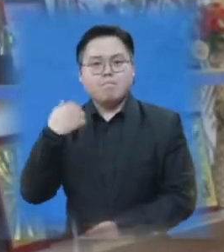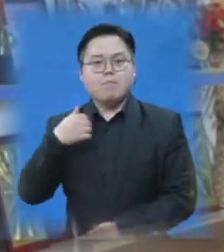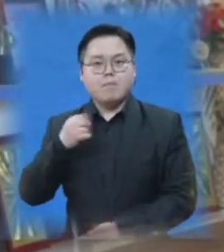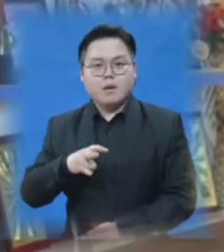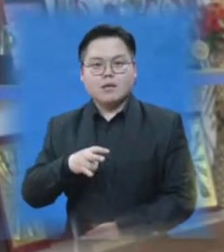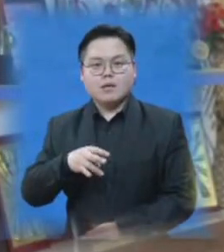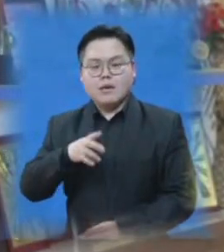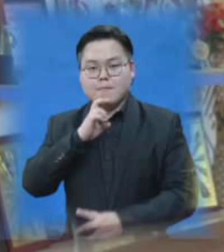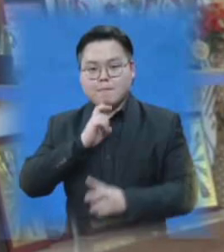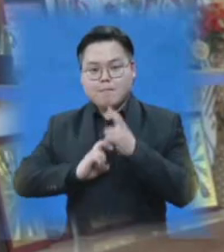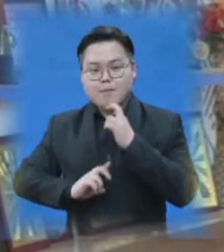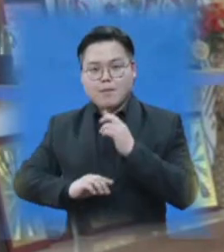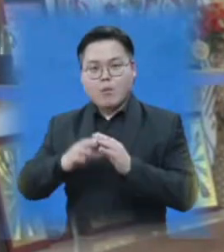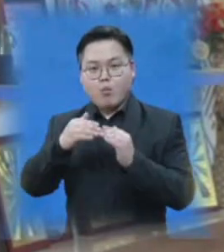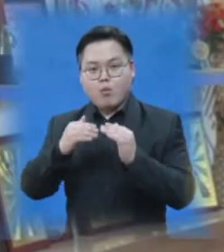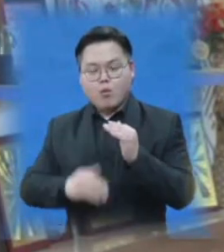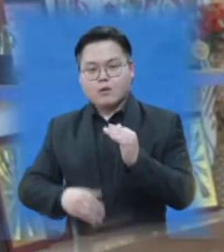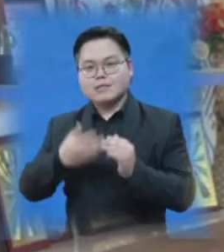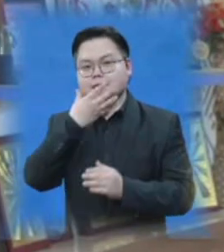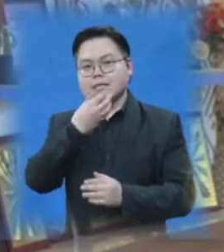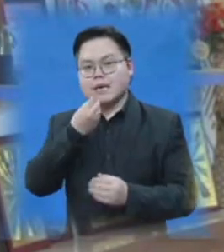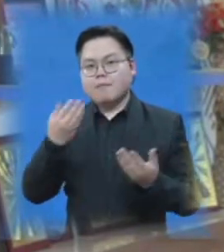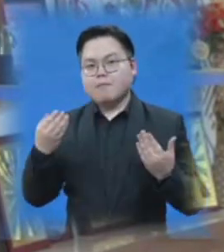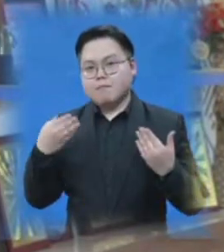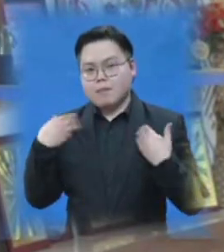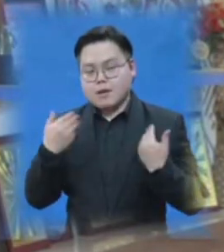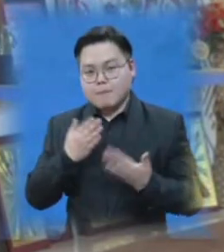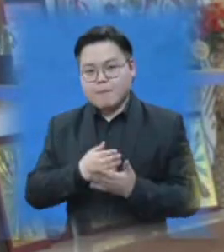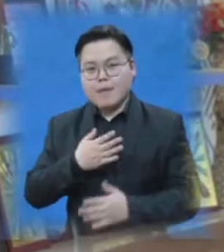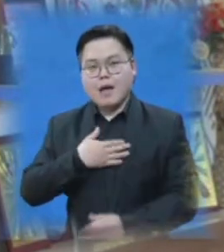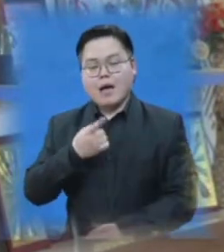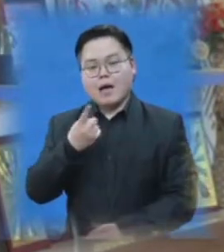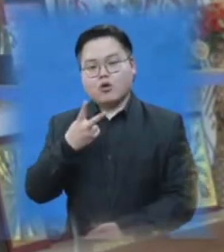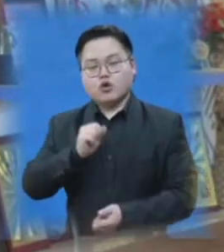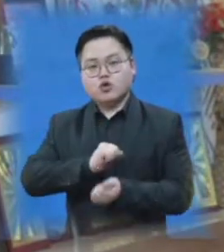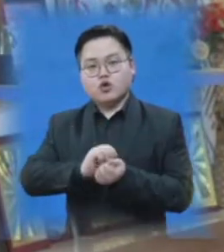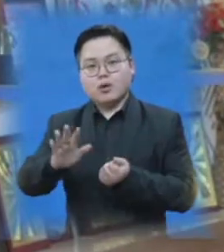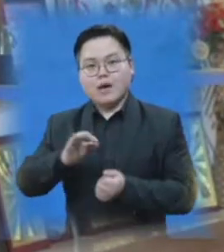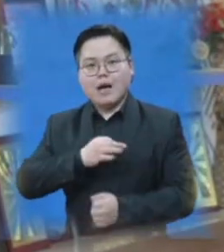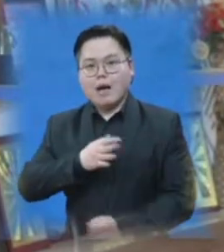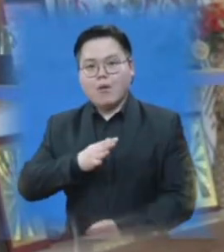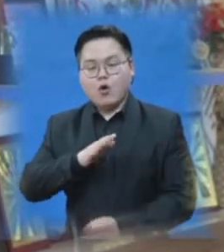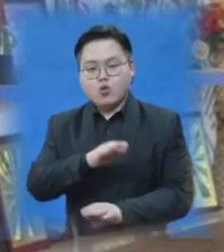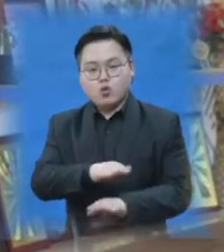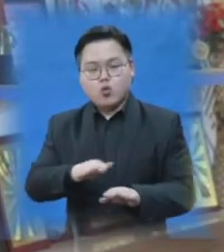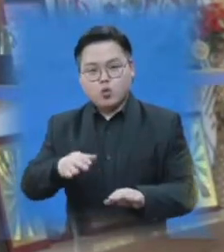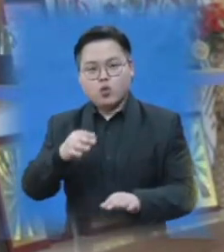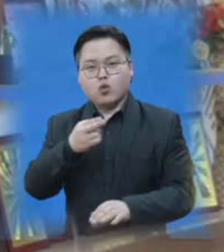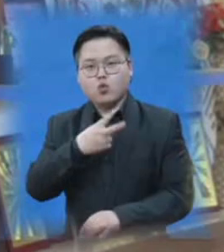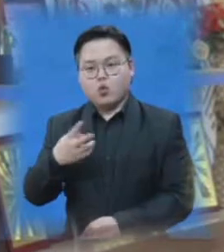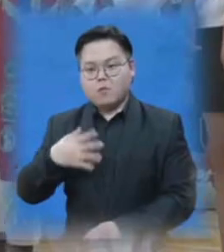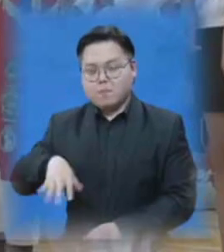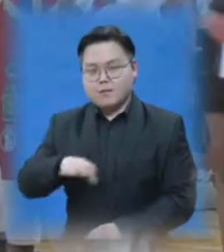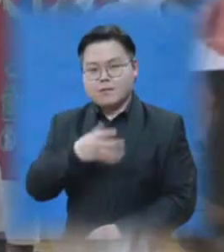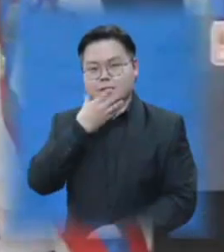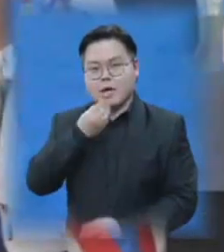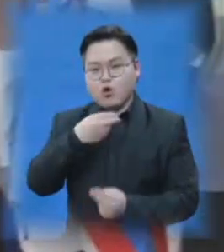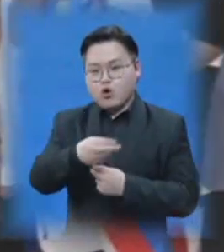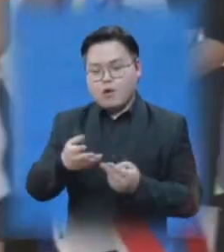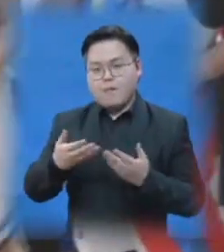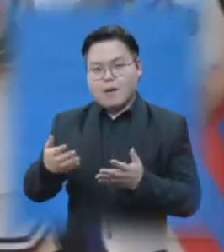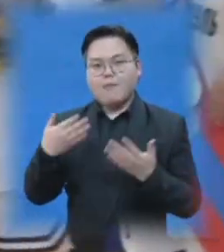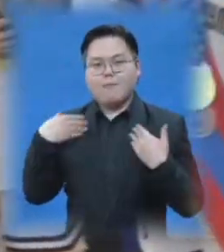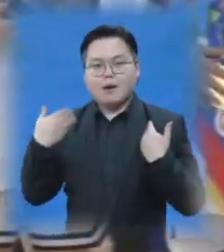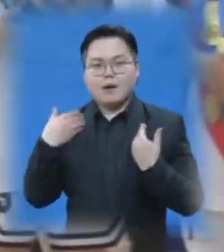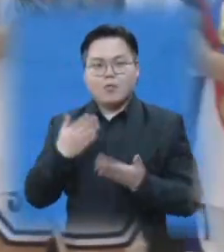нэлийн багасч байгаа болохоор баяртайгаа тэгээд нөөцөө одоо 10 төр ингээд төгсөө явсан гэсэн үлж байгаа дүнэрт маань юм гоё зал үлдэж байгаа амар баяртайгаа. Өмнө нь